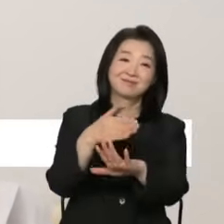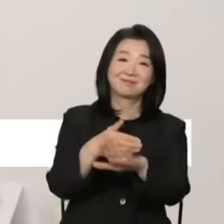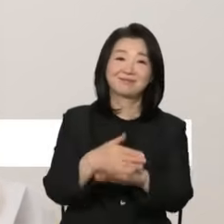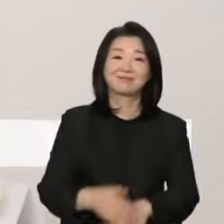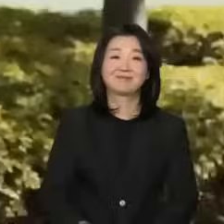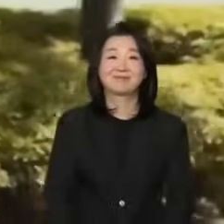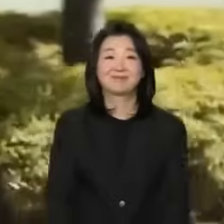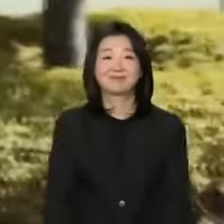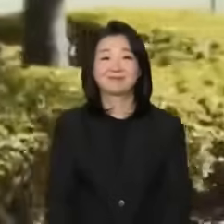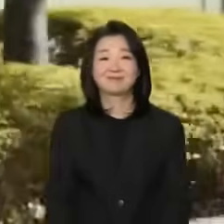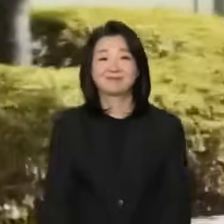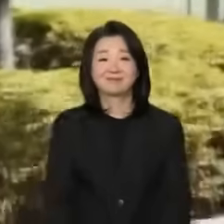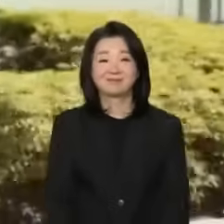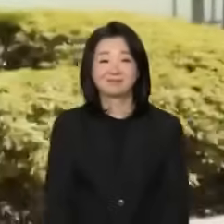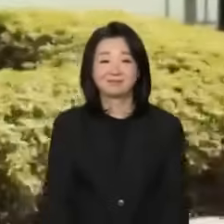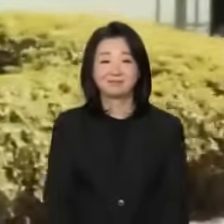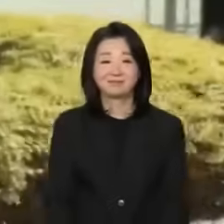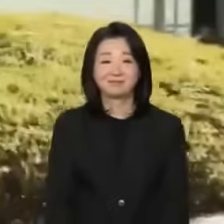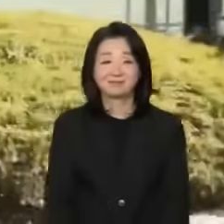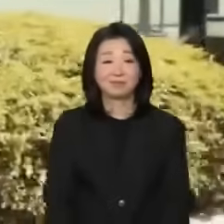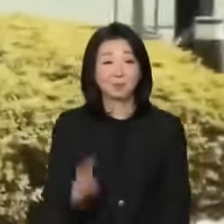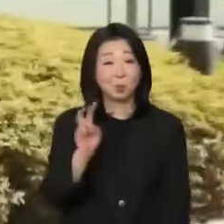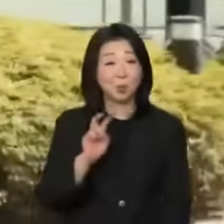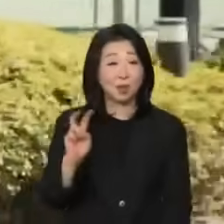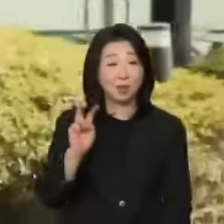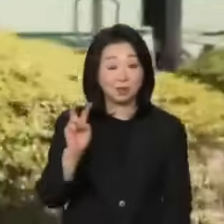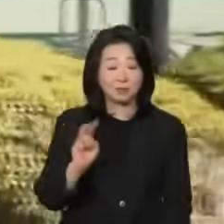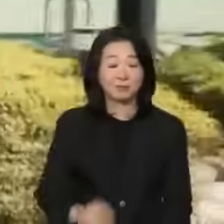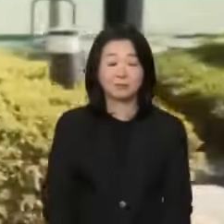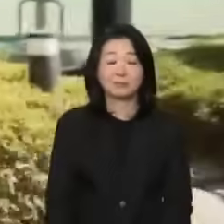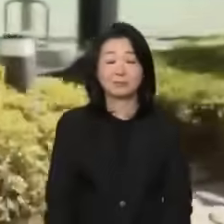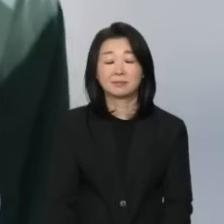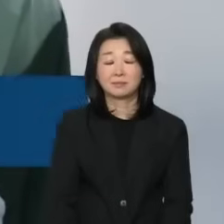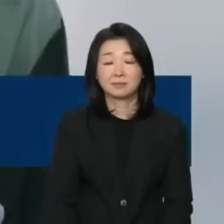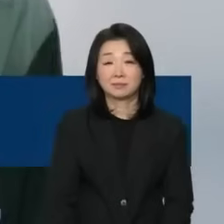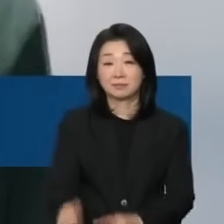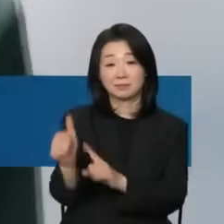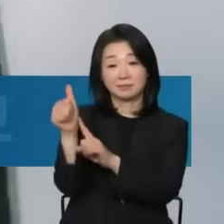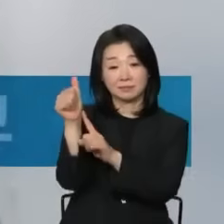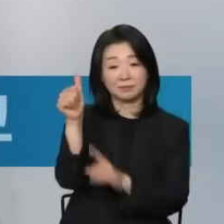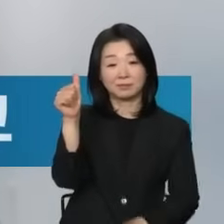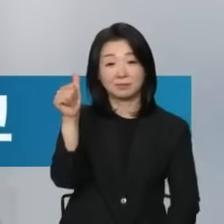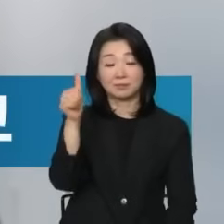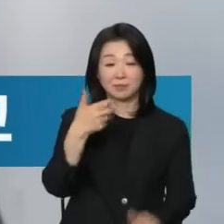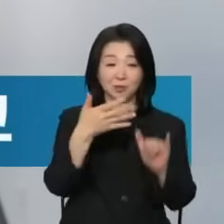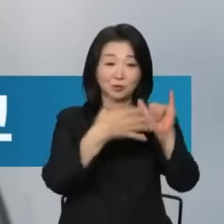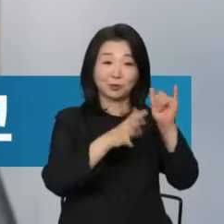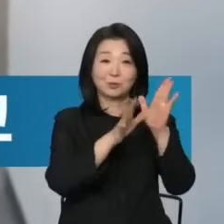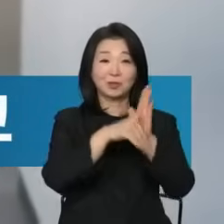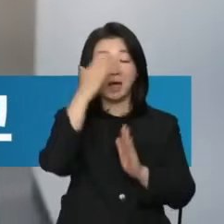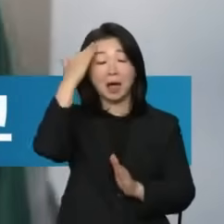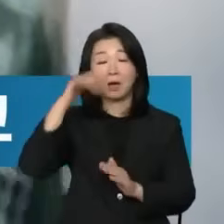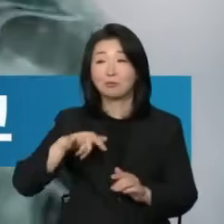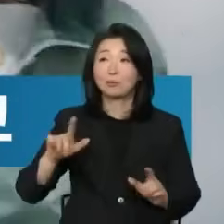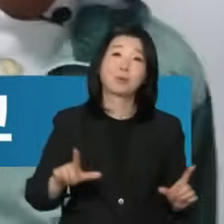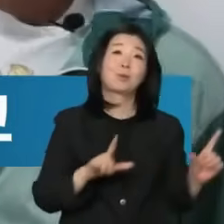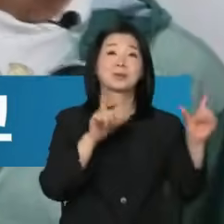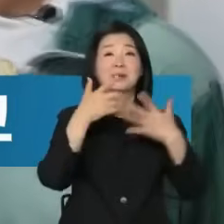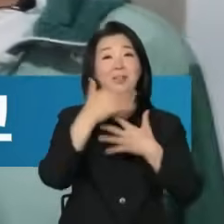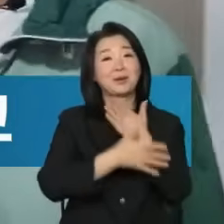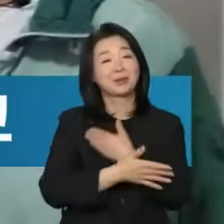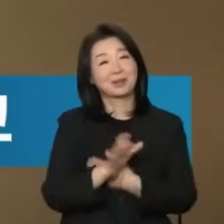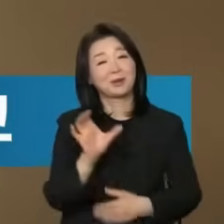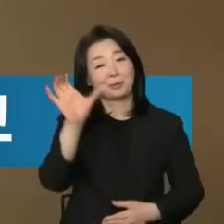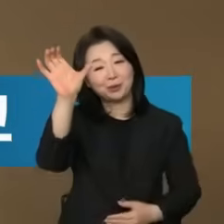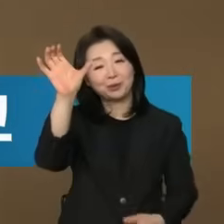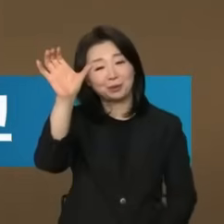감사합니다. 감사합니다. 어제 제시 린가드는 자신의 유튜브 채널에 한국에서의 생활을 담은 영상을